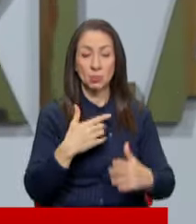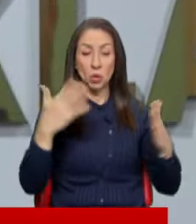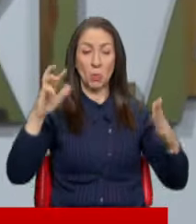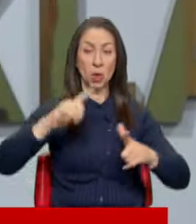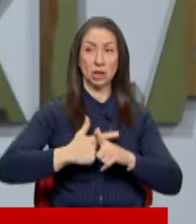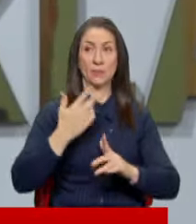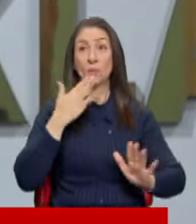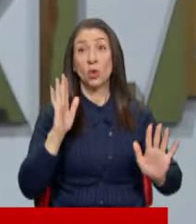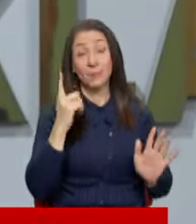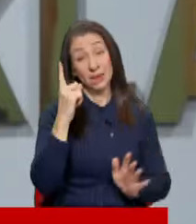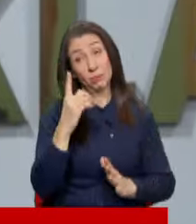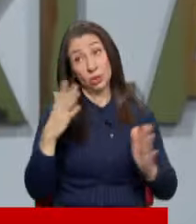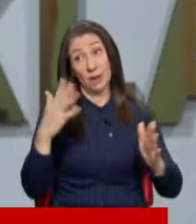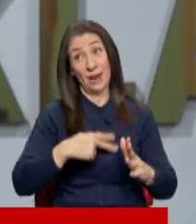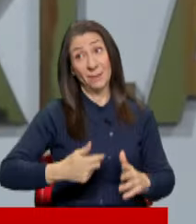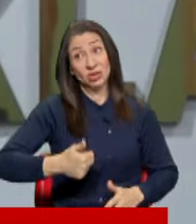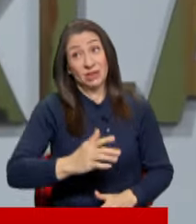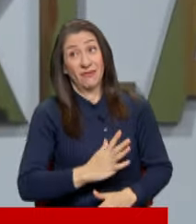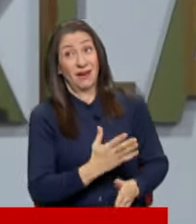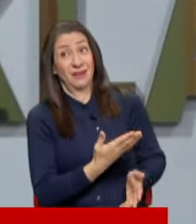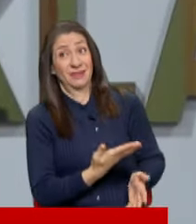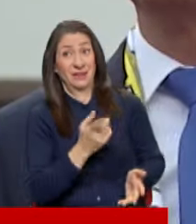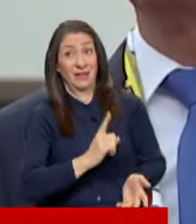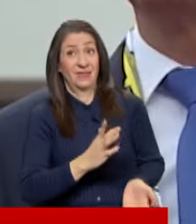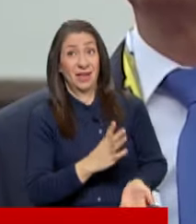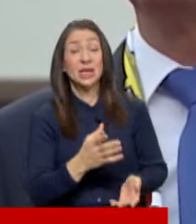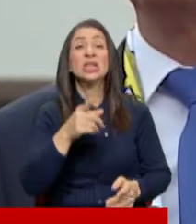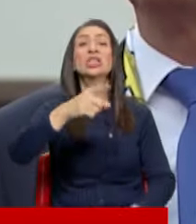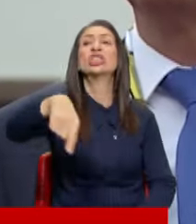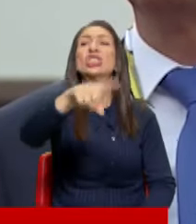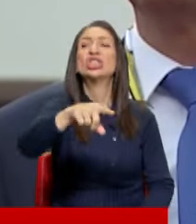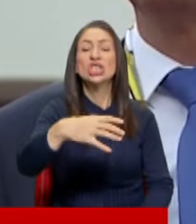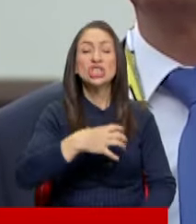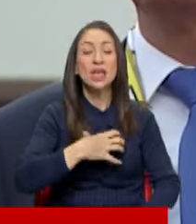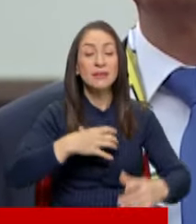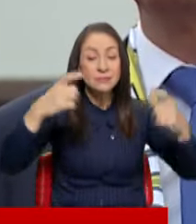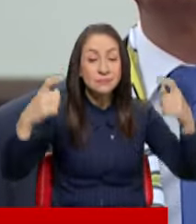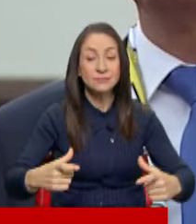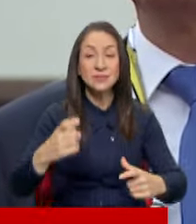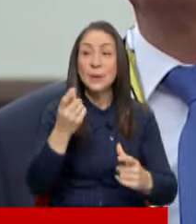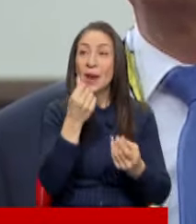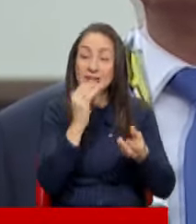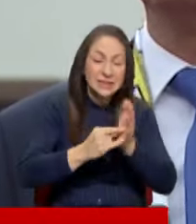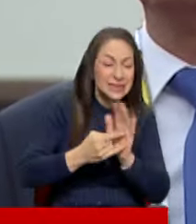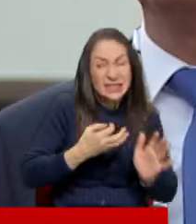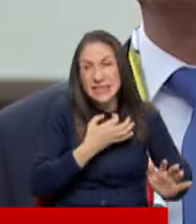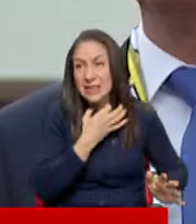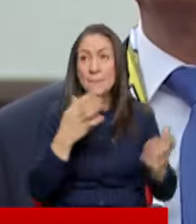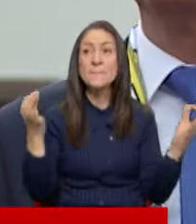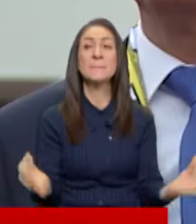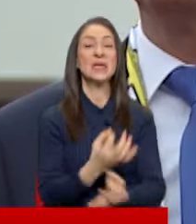projelerim yok diyen bir Büyükşehir Belediye başkanı ve adayı var siz kentinize Ken